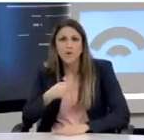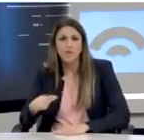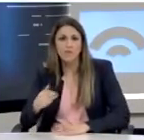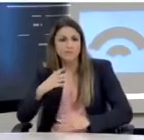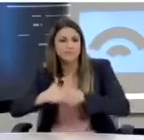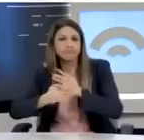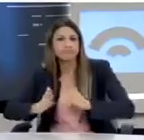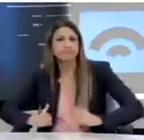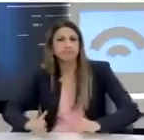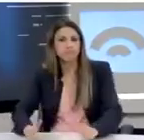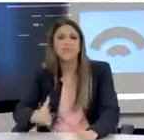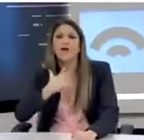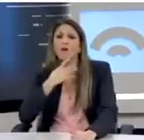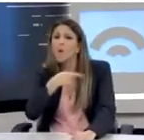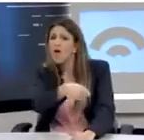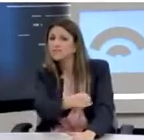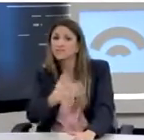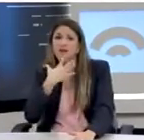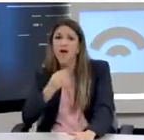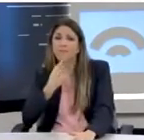Γιατί έχετε ένδυα επιχειρημάτων.